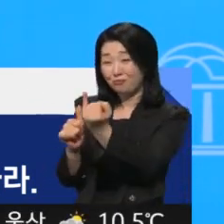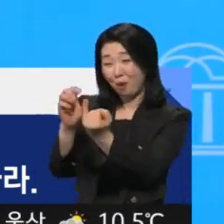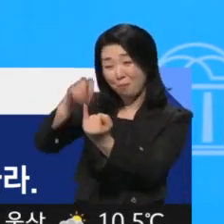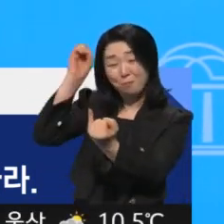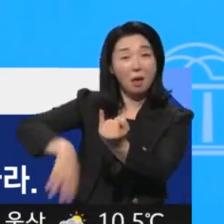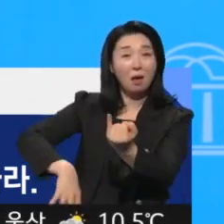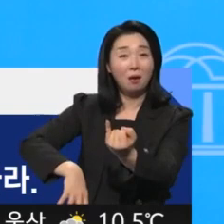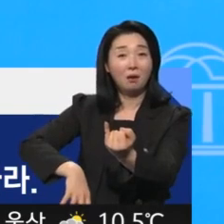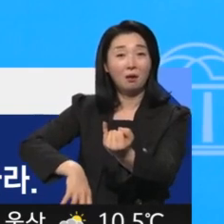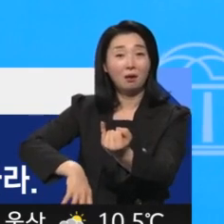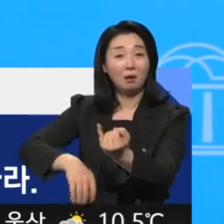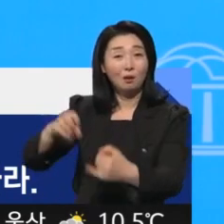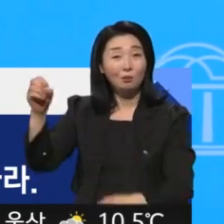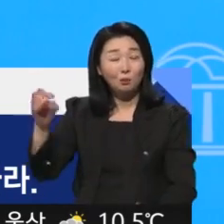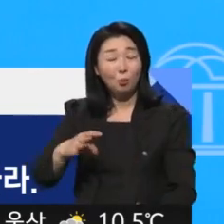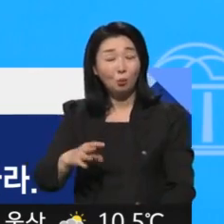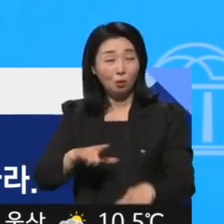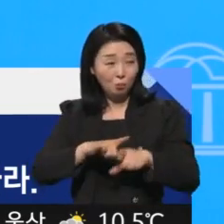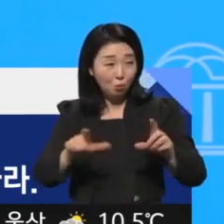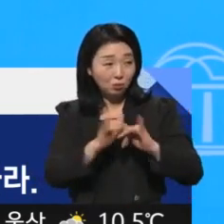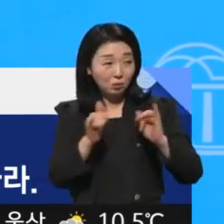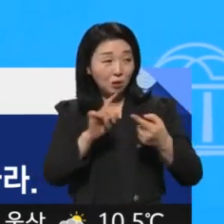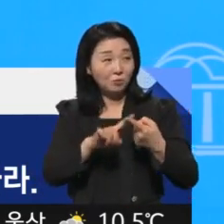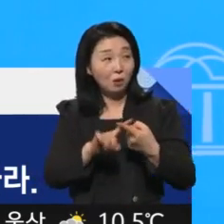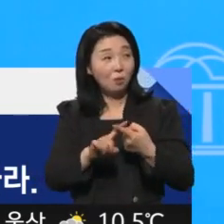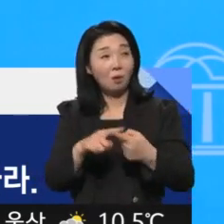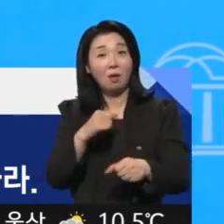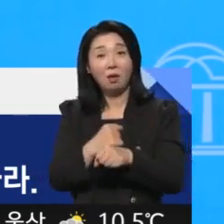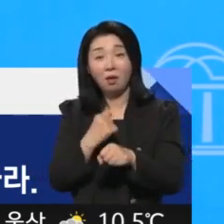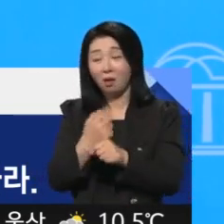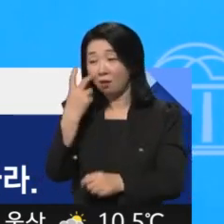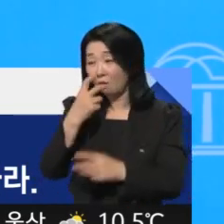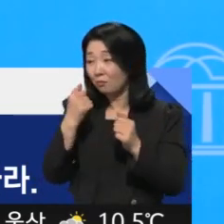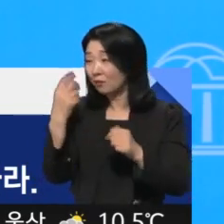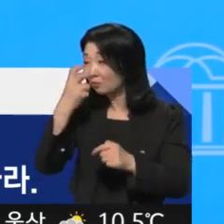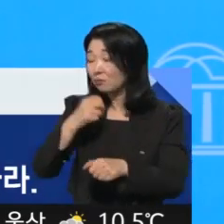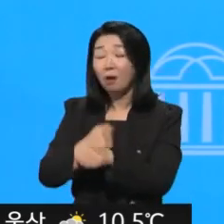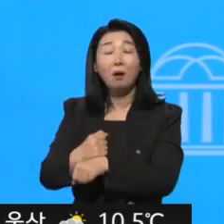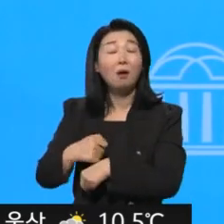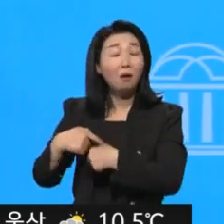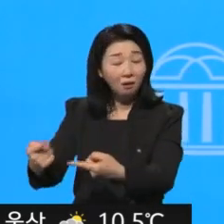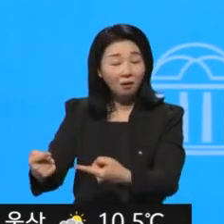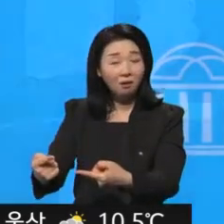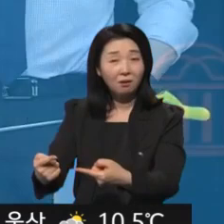계급장 떼고 자연인으로 돌아가서 검찰에 수사받아라.